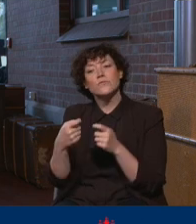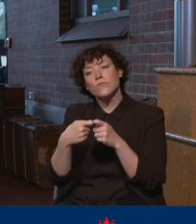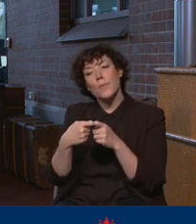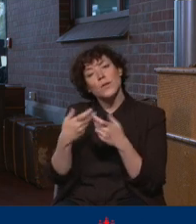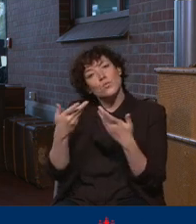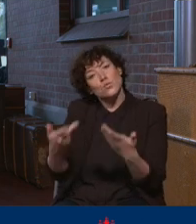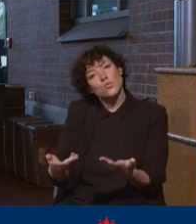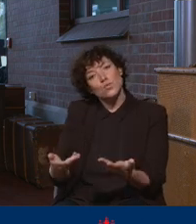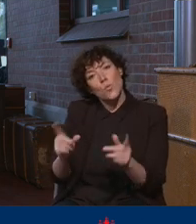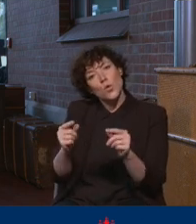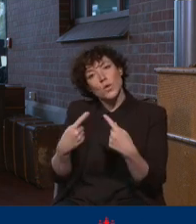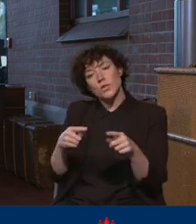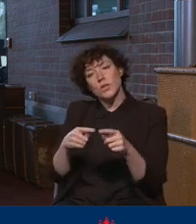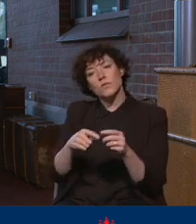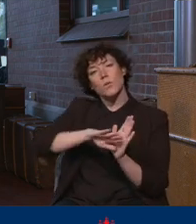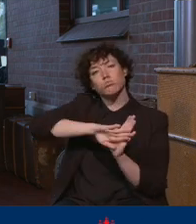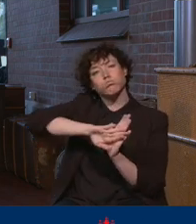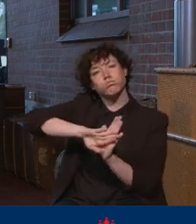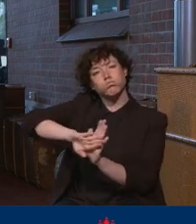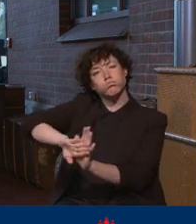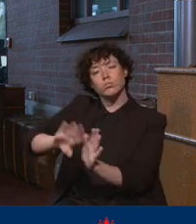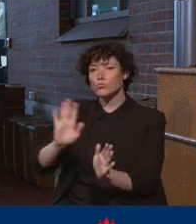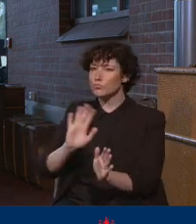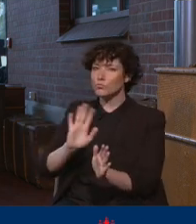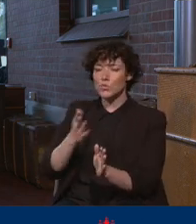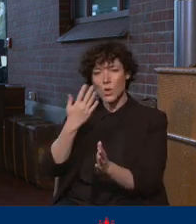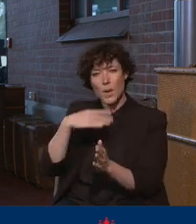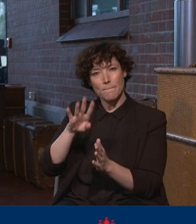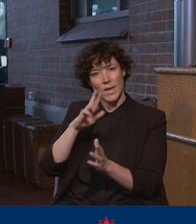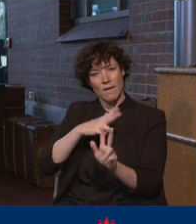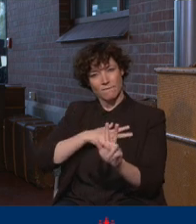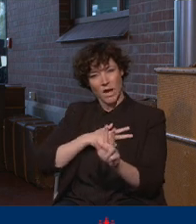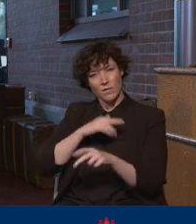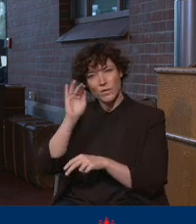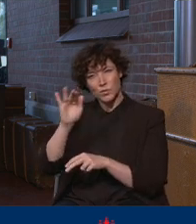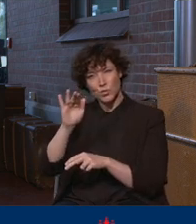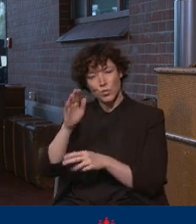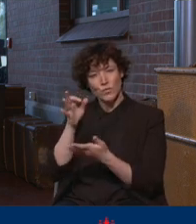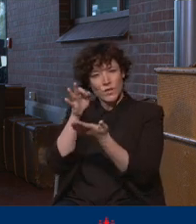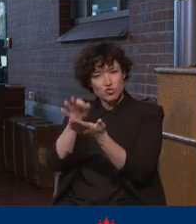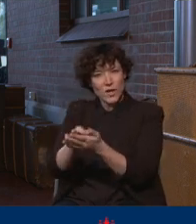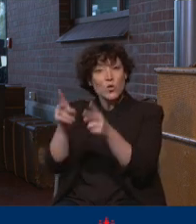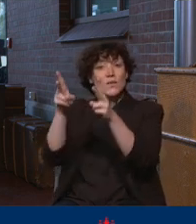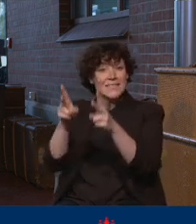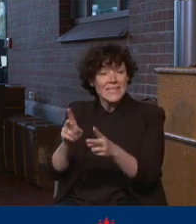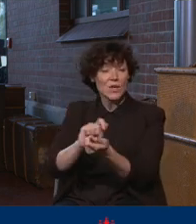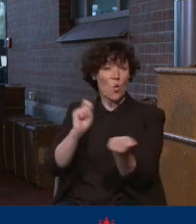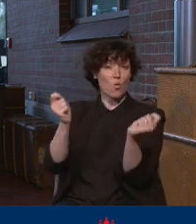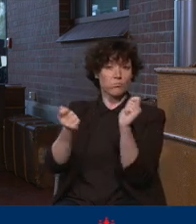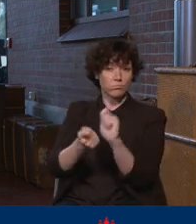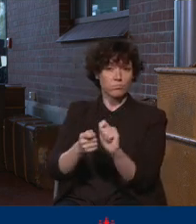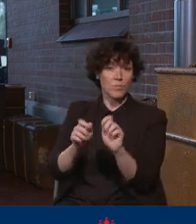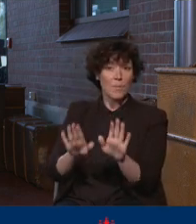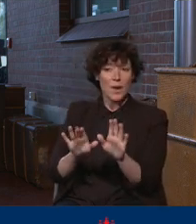nicht eine verdrängung sondern es ist tatsächlich eine standortsicherung die damit verbunden ist diese